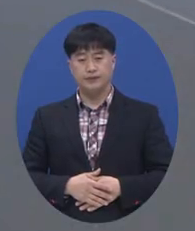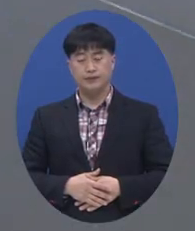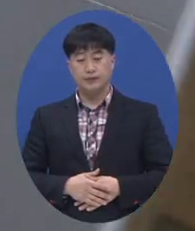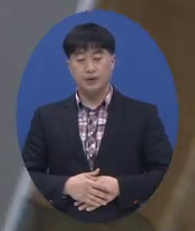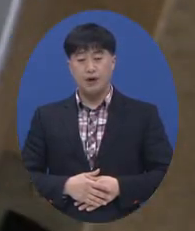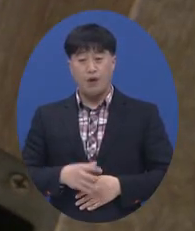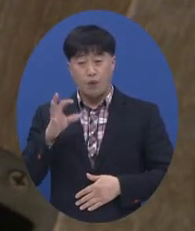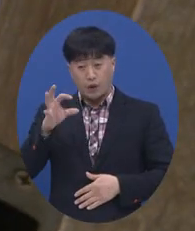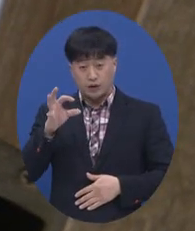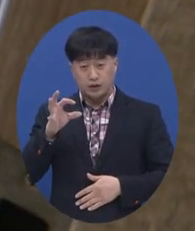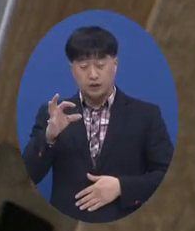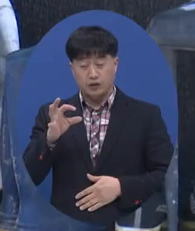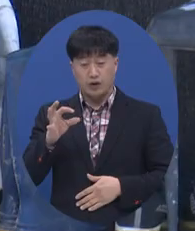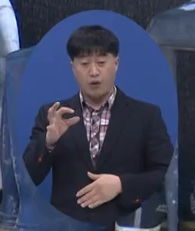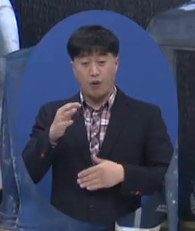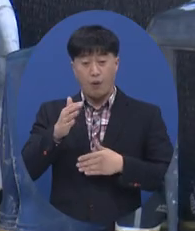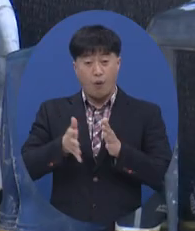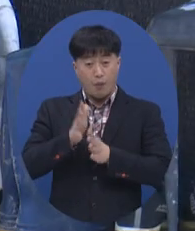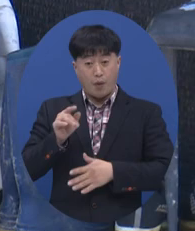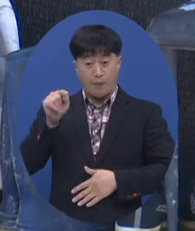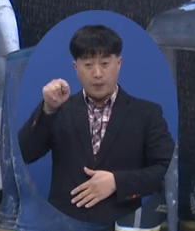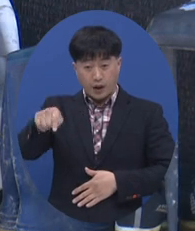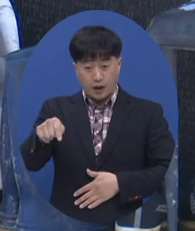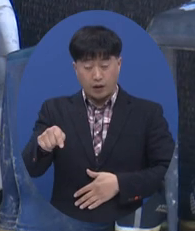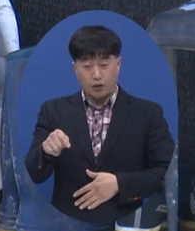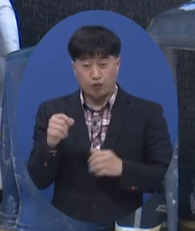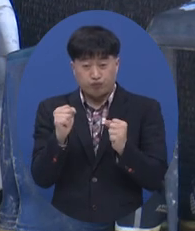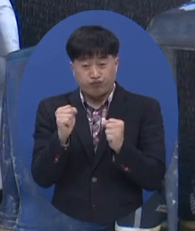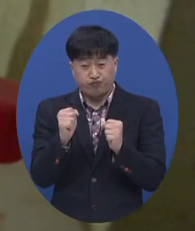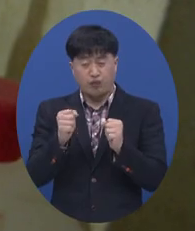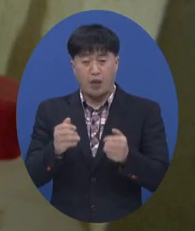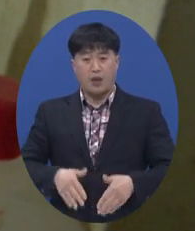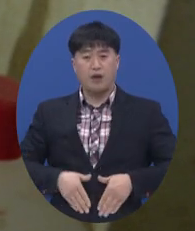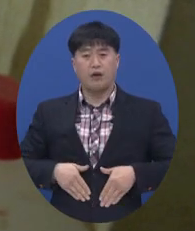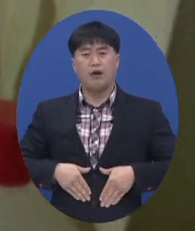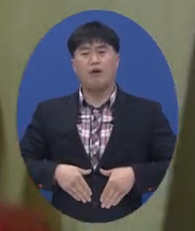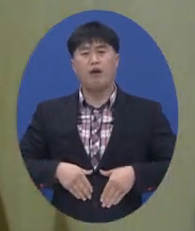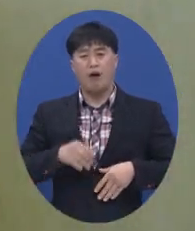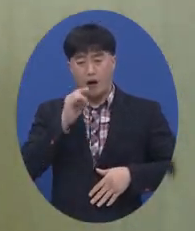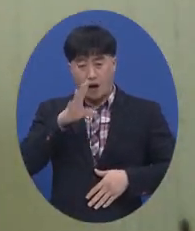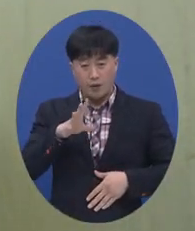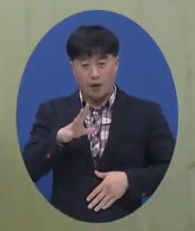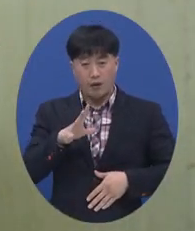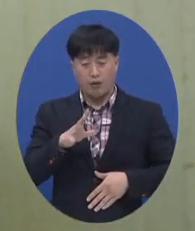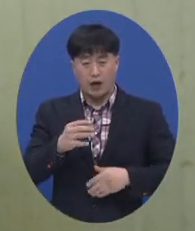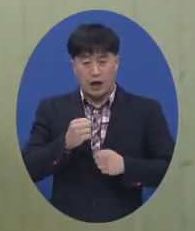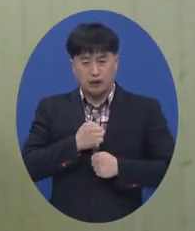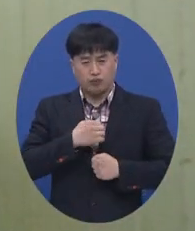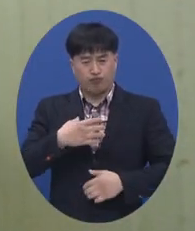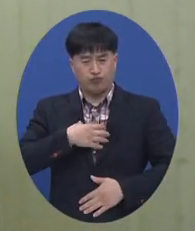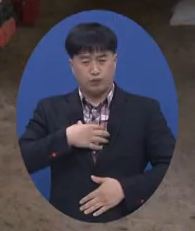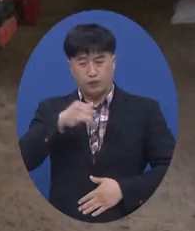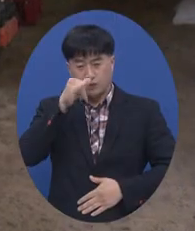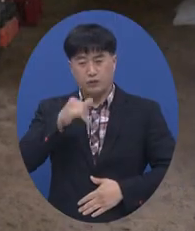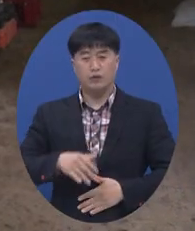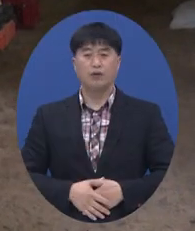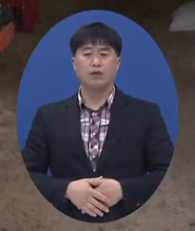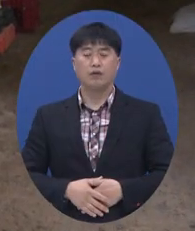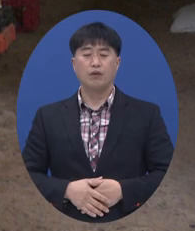심지어 화장실에 건물 밖에 있거나 냉 난방이 제대로 되지 않고 안전 시설이 미비한 곳도 있습니다